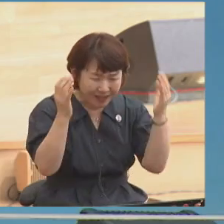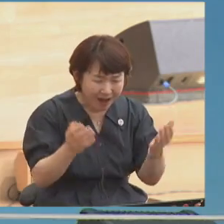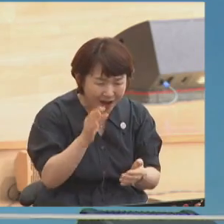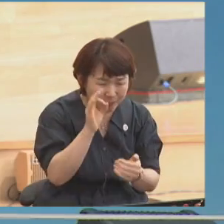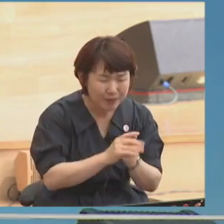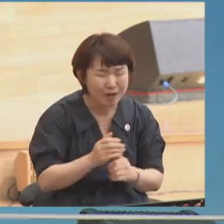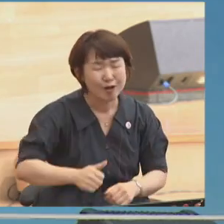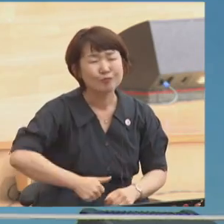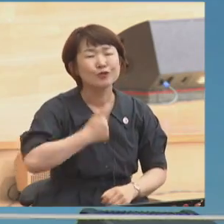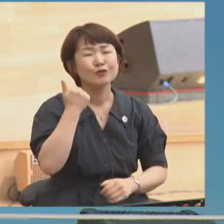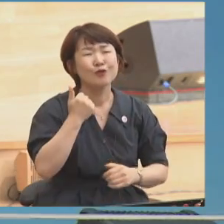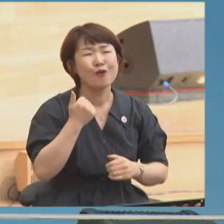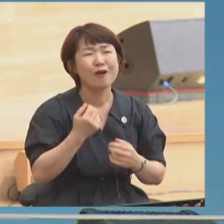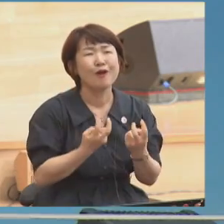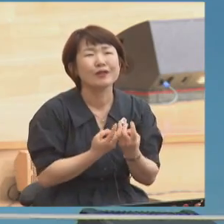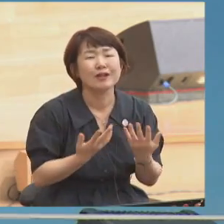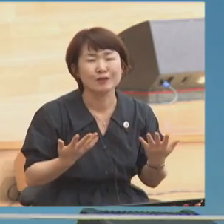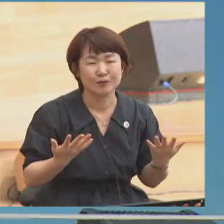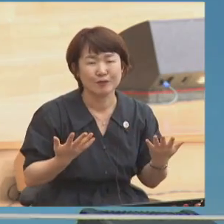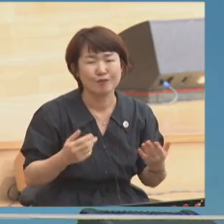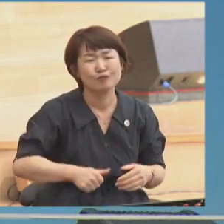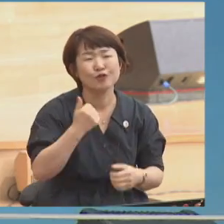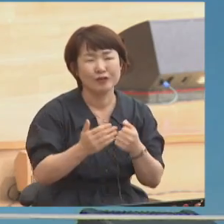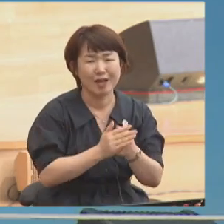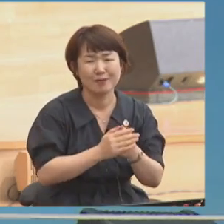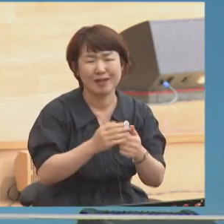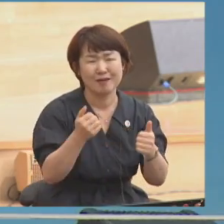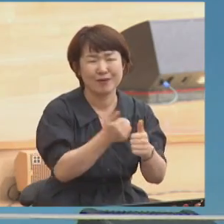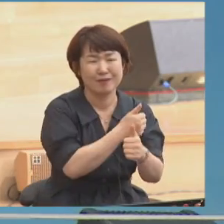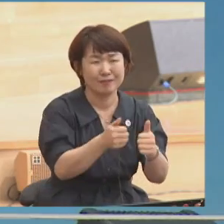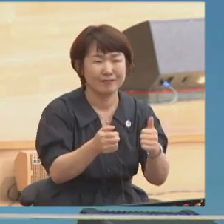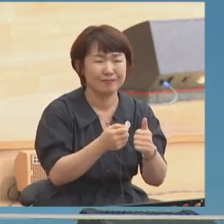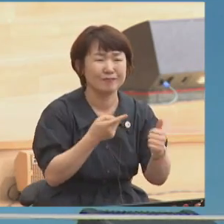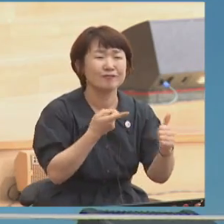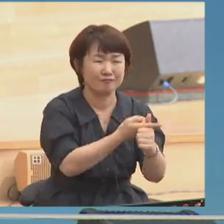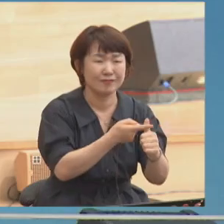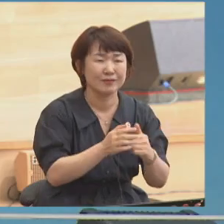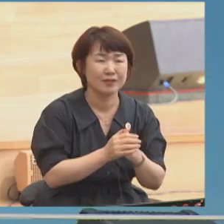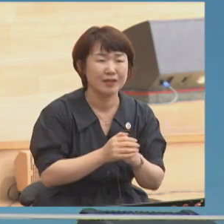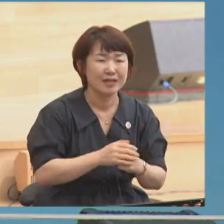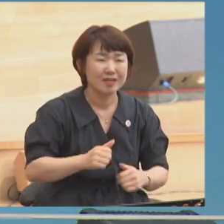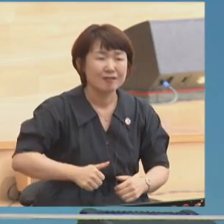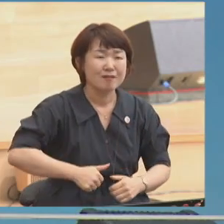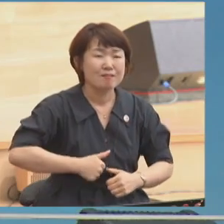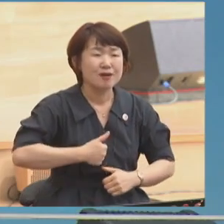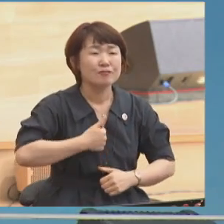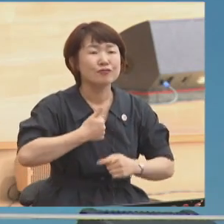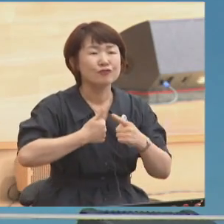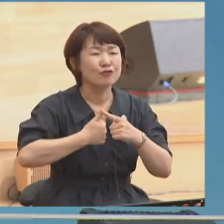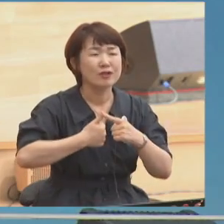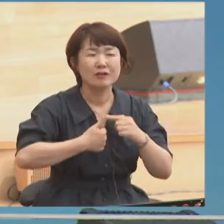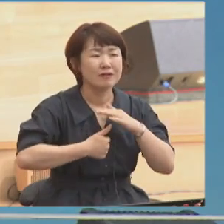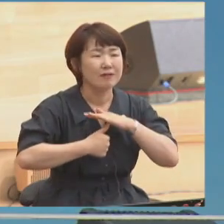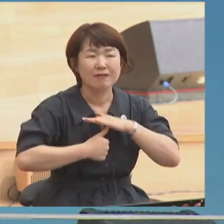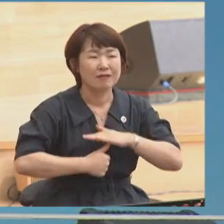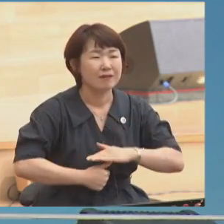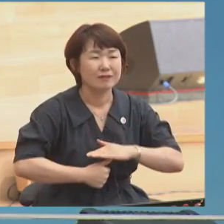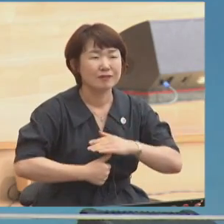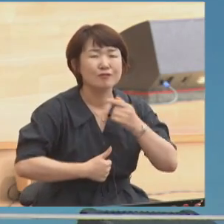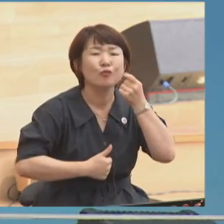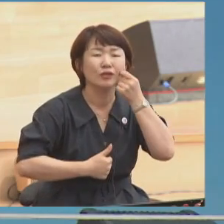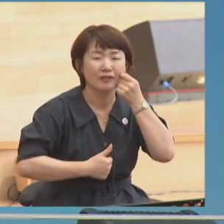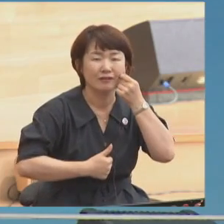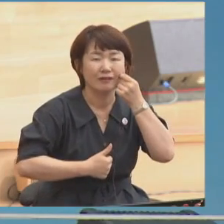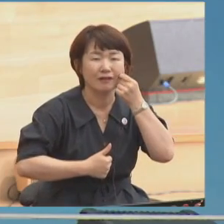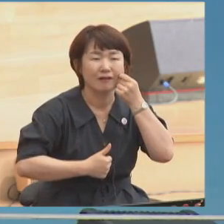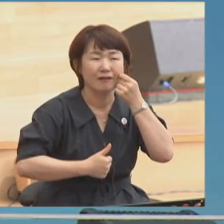분노로 인한 범죄들. 이 막 끌어넘치는 이 분노를 뭐 어떻게